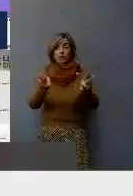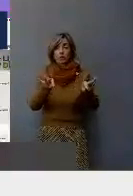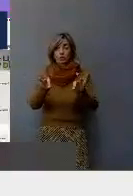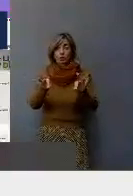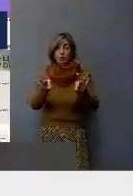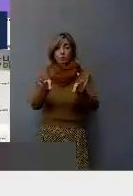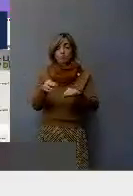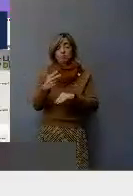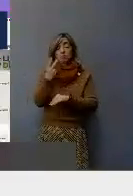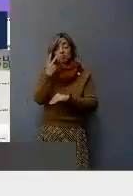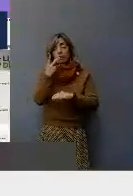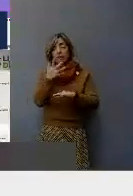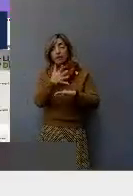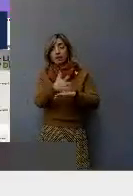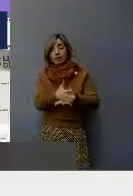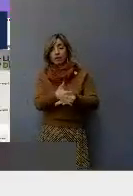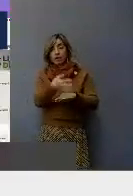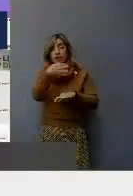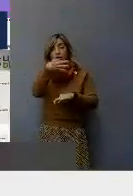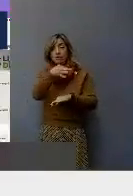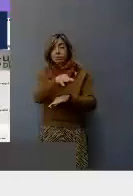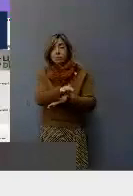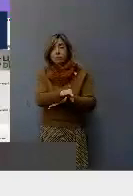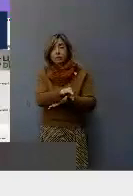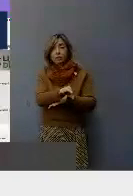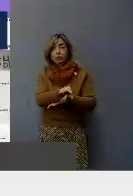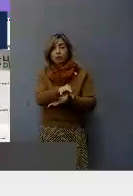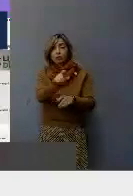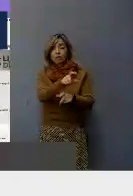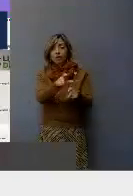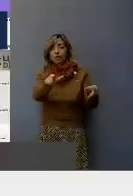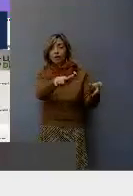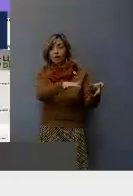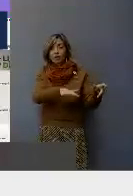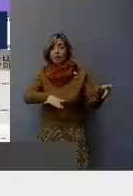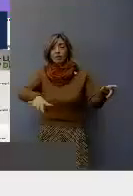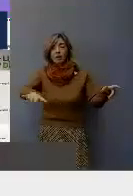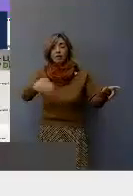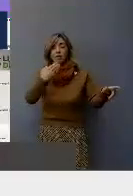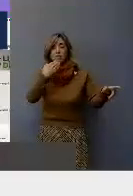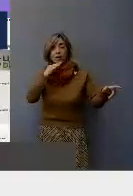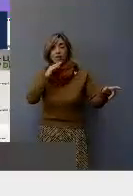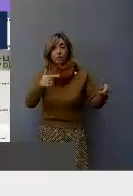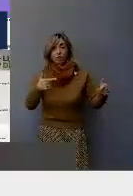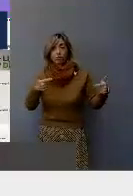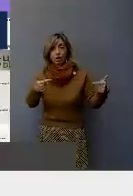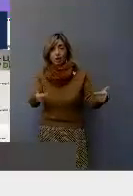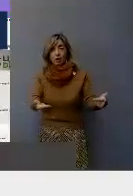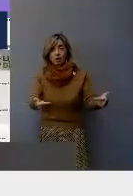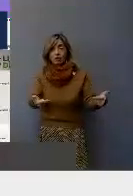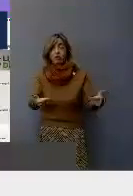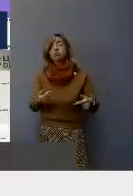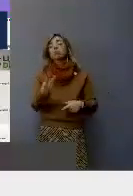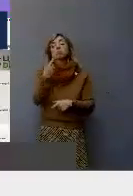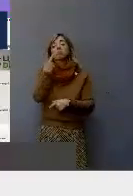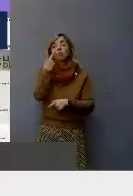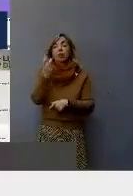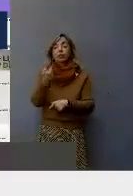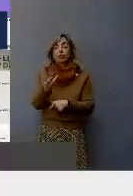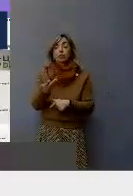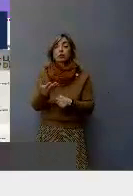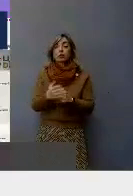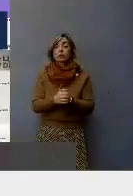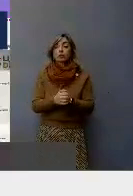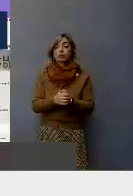specifiche latte di beneficiari è previsto una volta